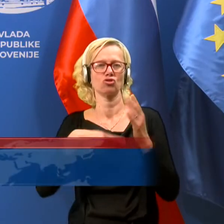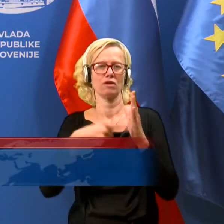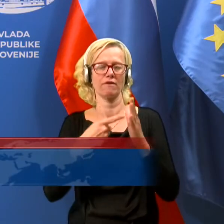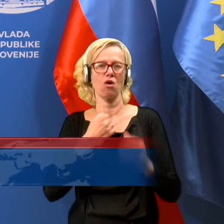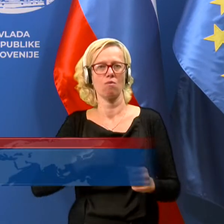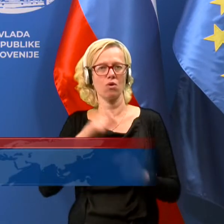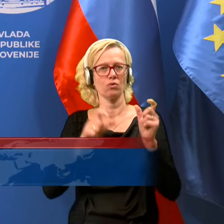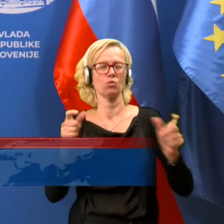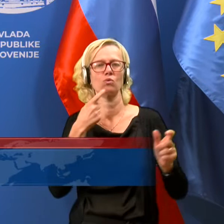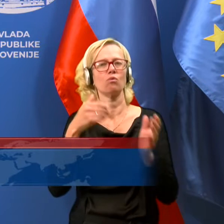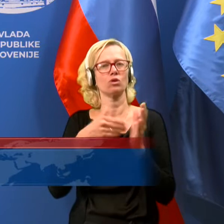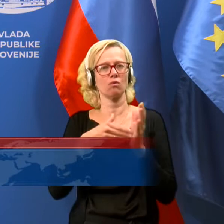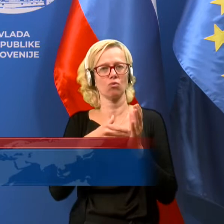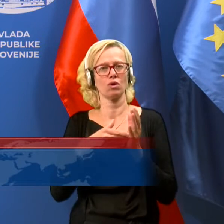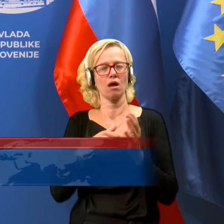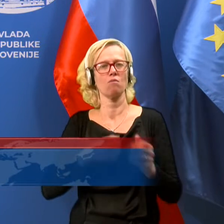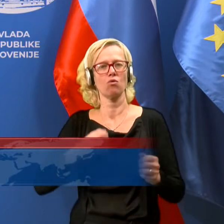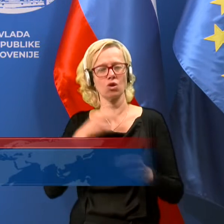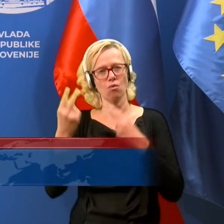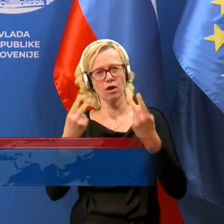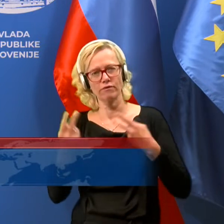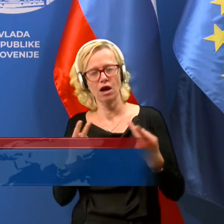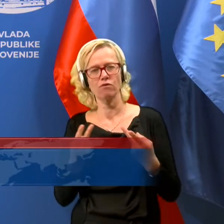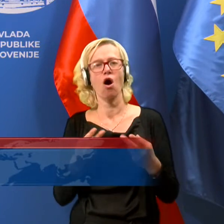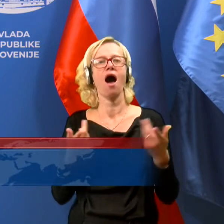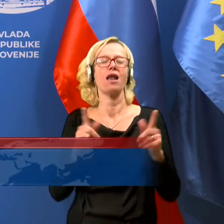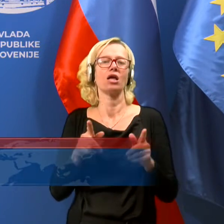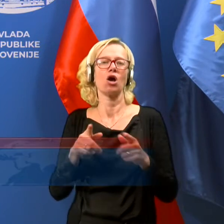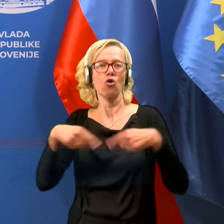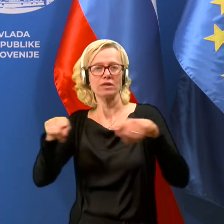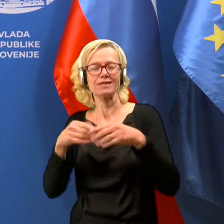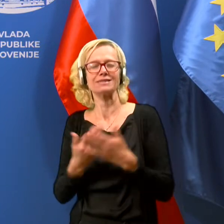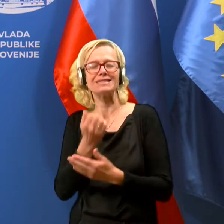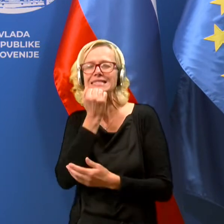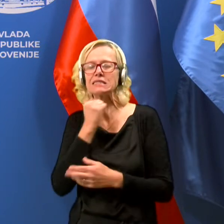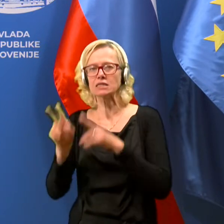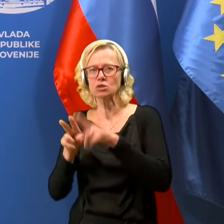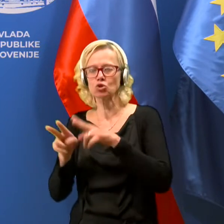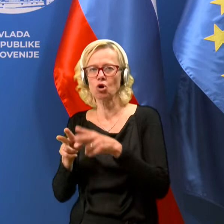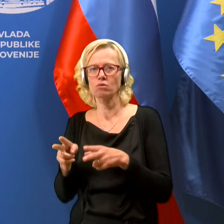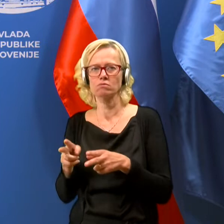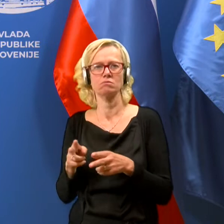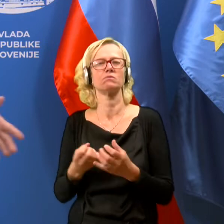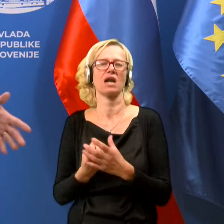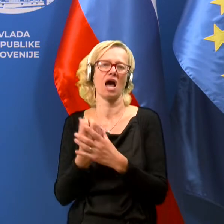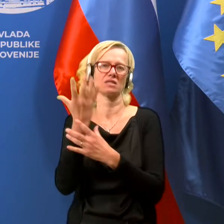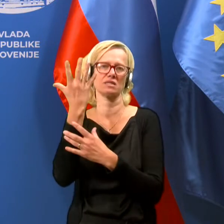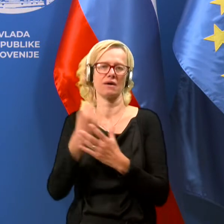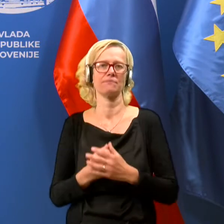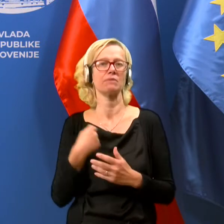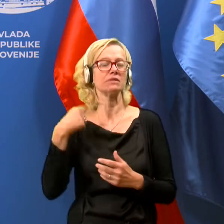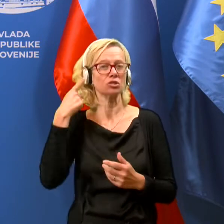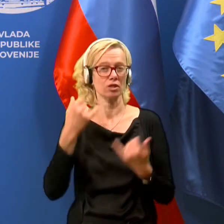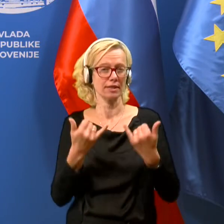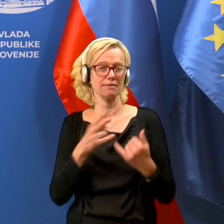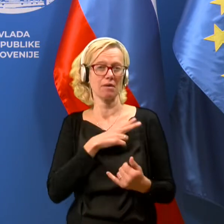potrebujejo bolnišnično obravnavo, število bolnikov, ki potrebujejo obravnavo na oddelkih za intenzivno zdravljenje, raste. Slišali smo, da imamo